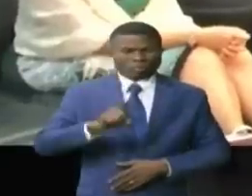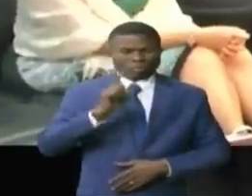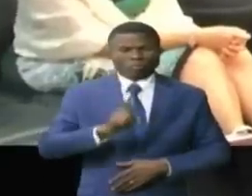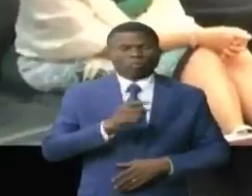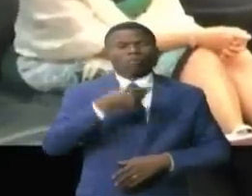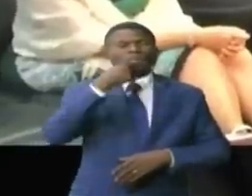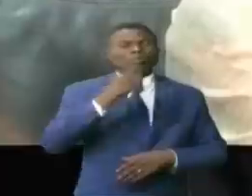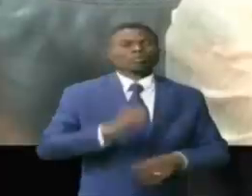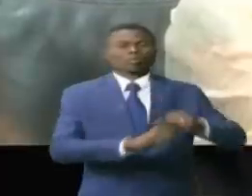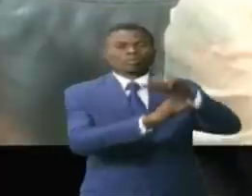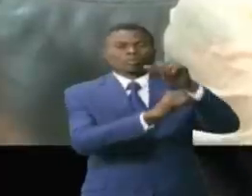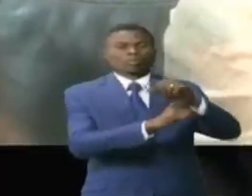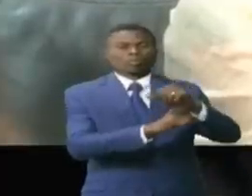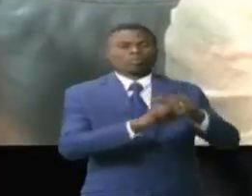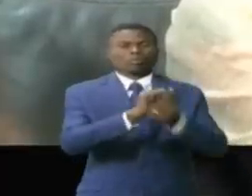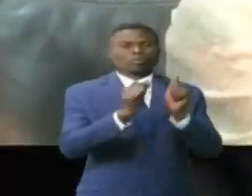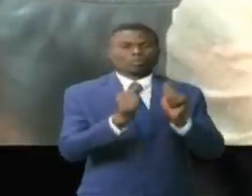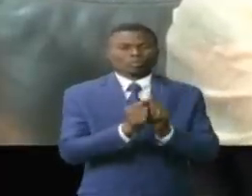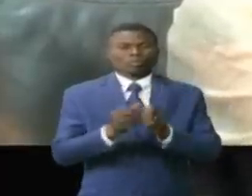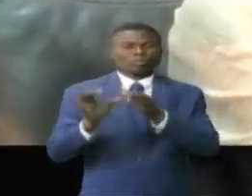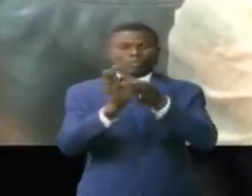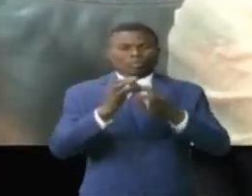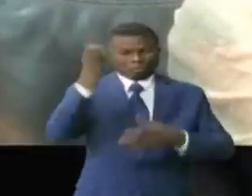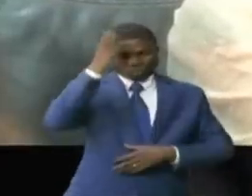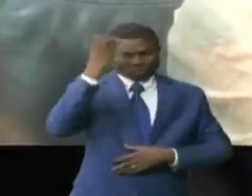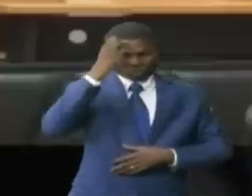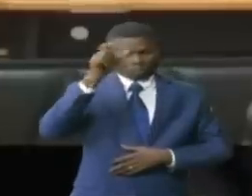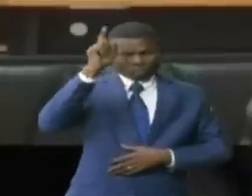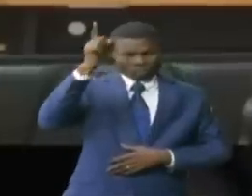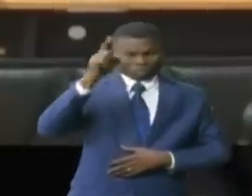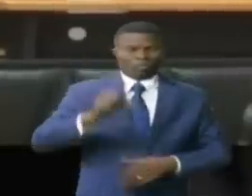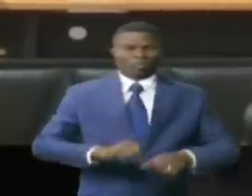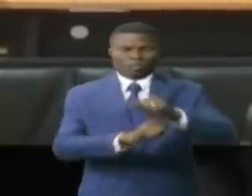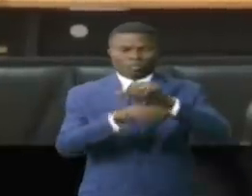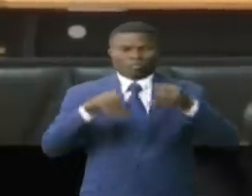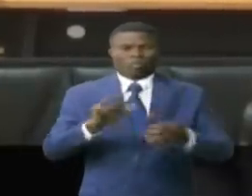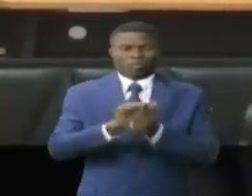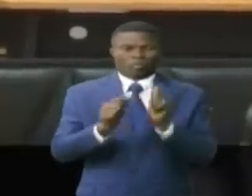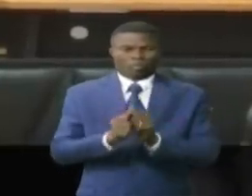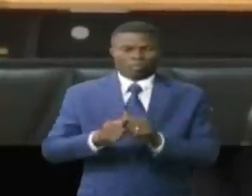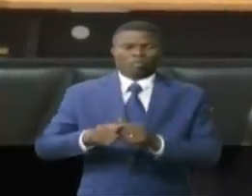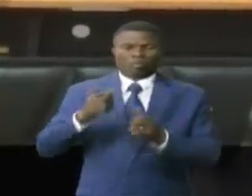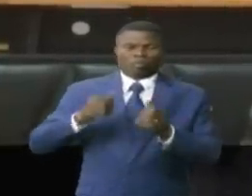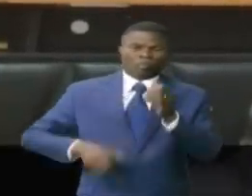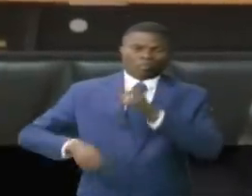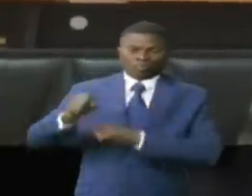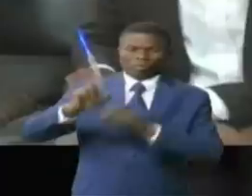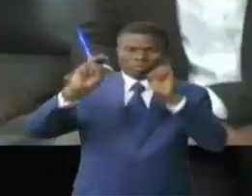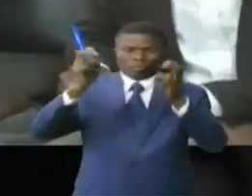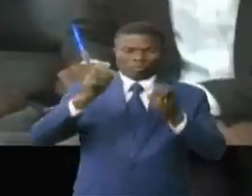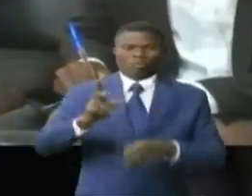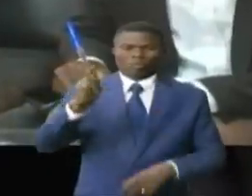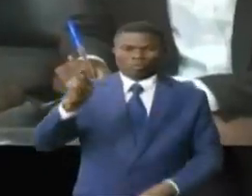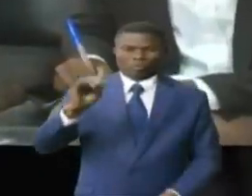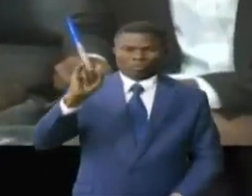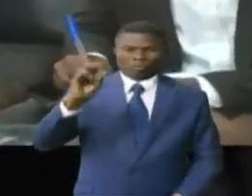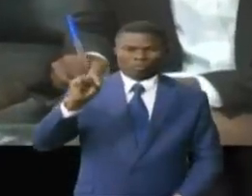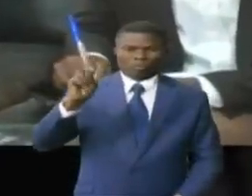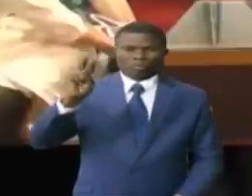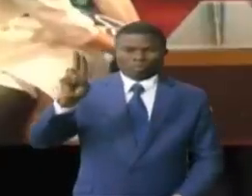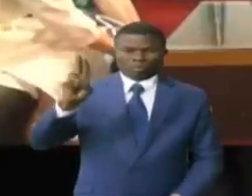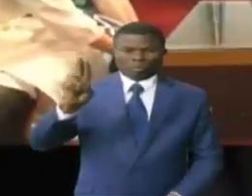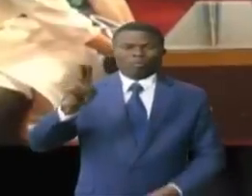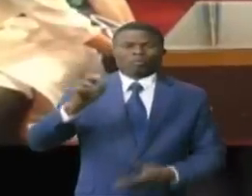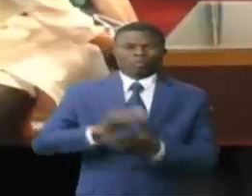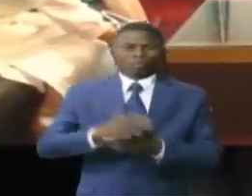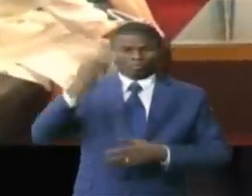du Congo auprès de l'Union européenne pour concrétiser le processus de cantonnement dans la ville de Kindu. Quant au patron de la